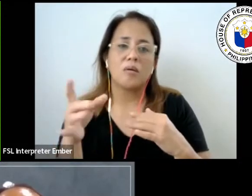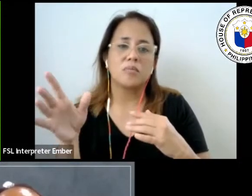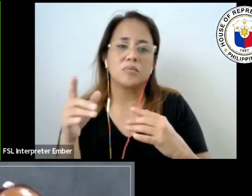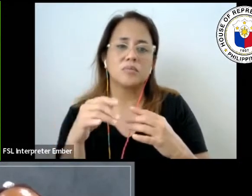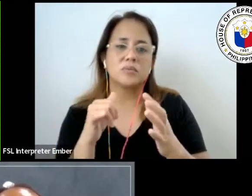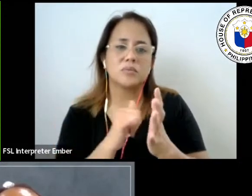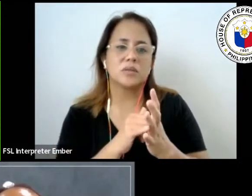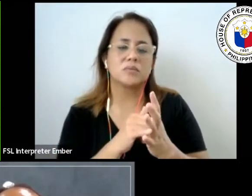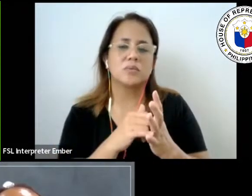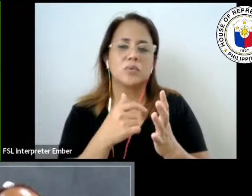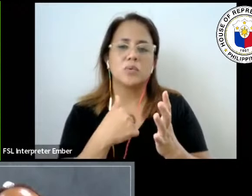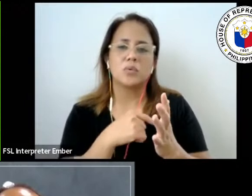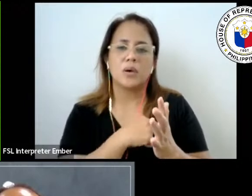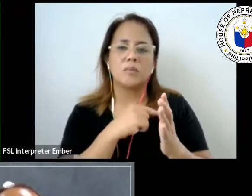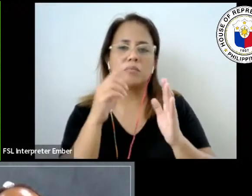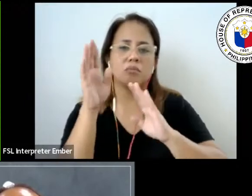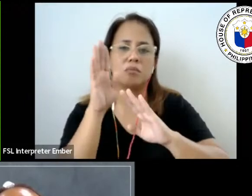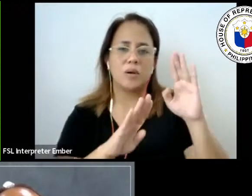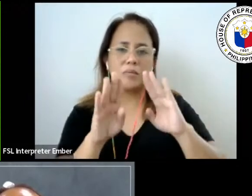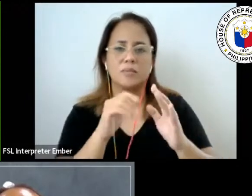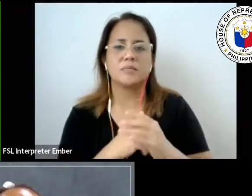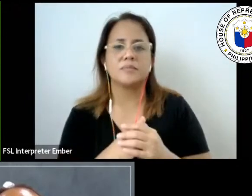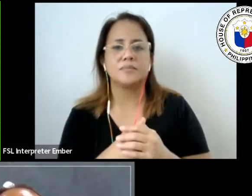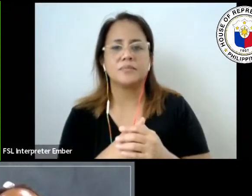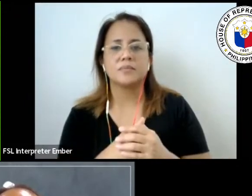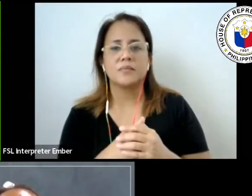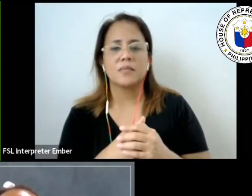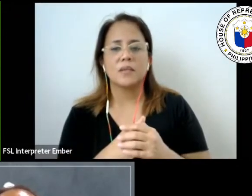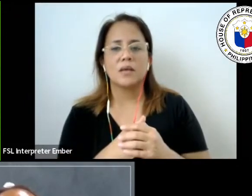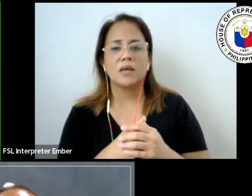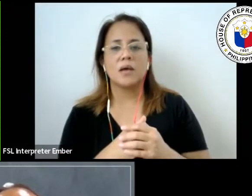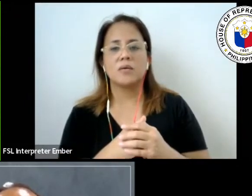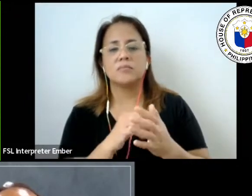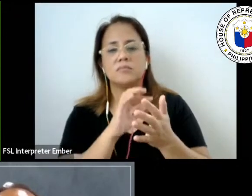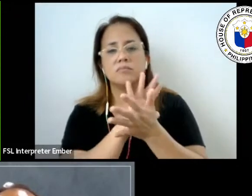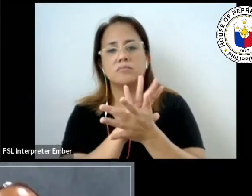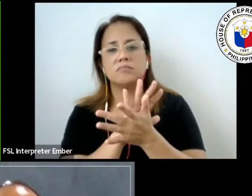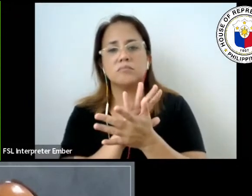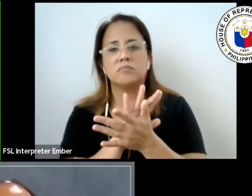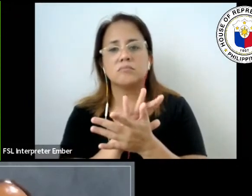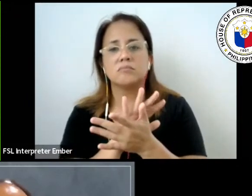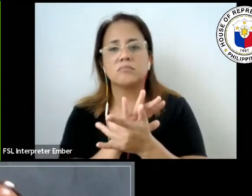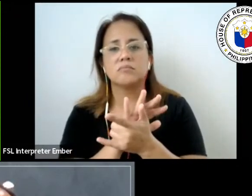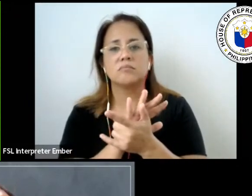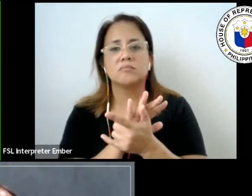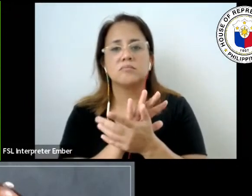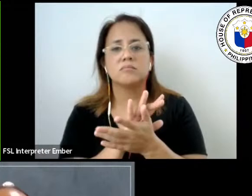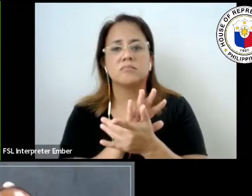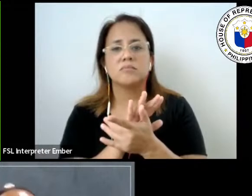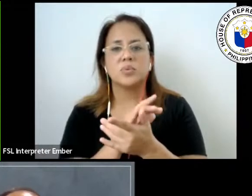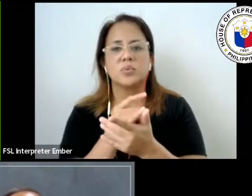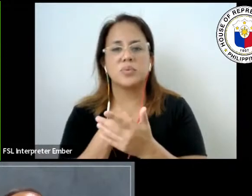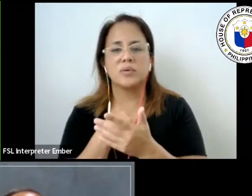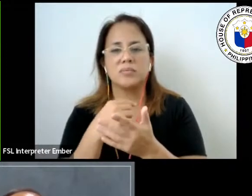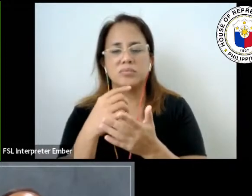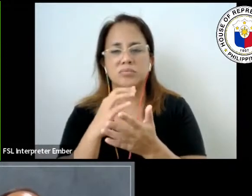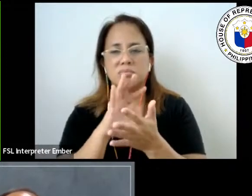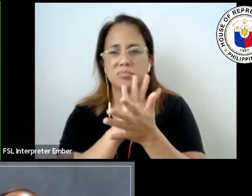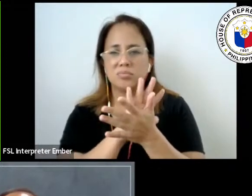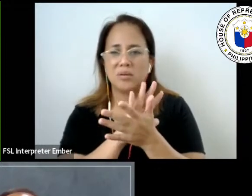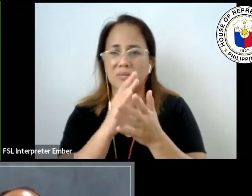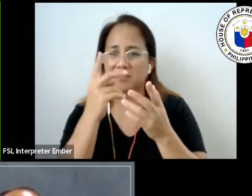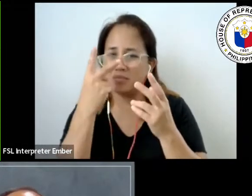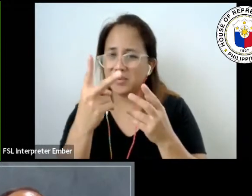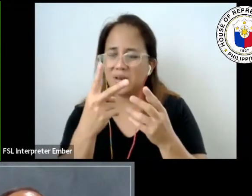of this, nagkakaproblema. Lalo na ngayong pandemya, lalong nakita, very blatant yung